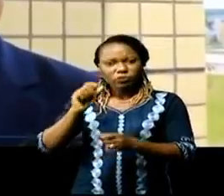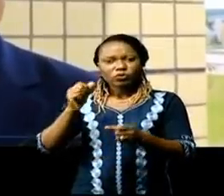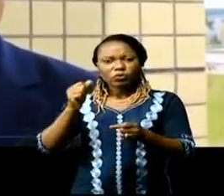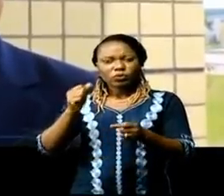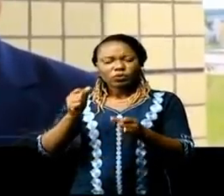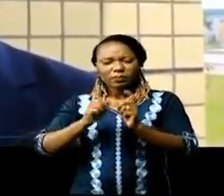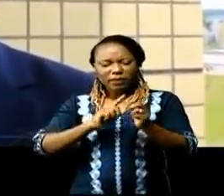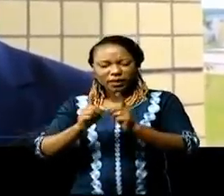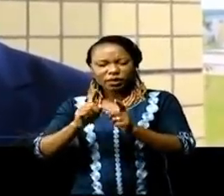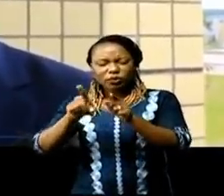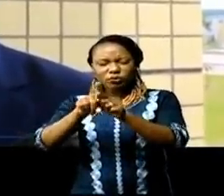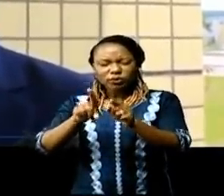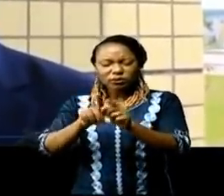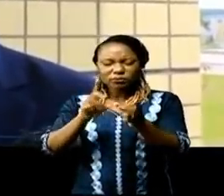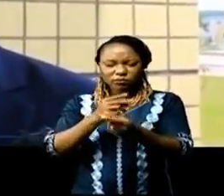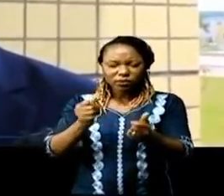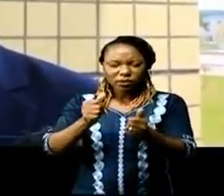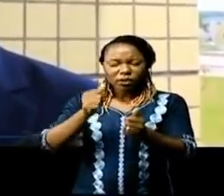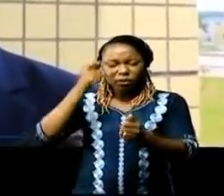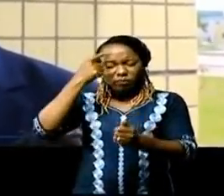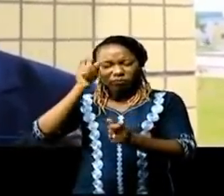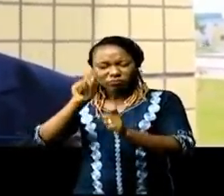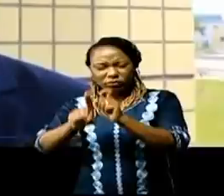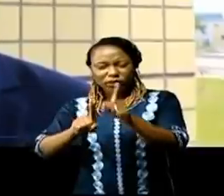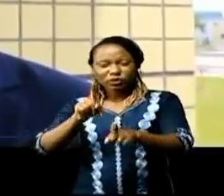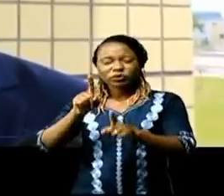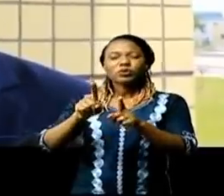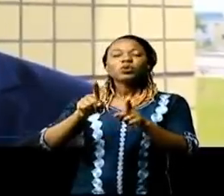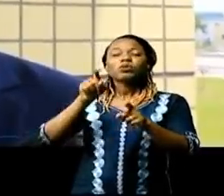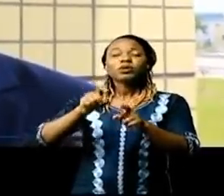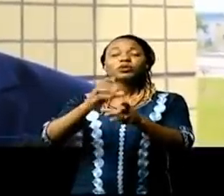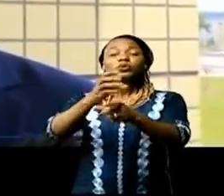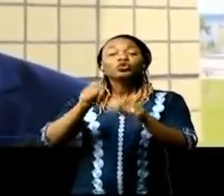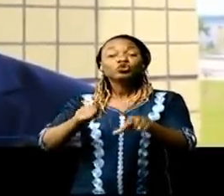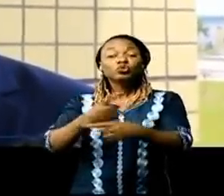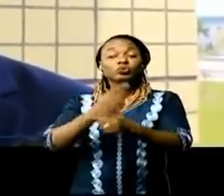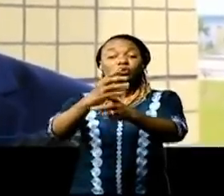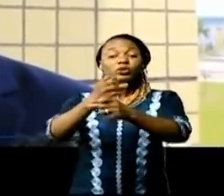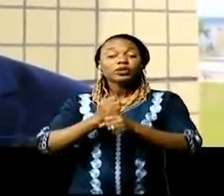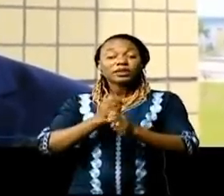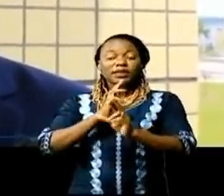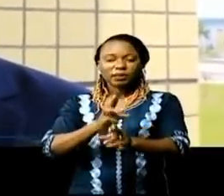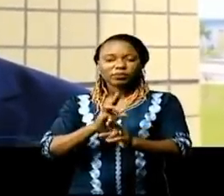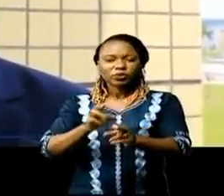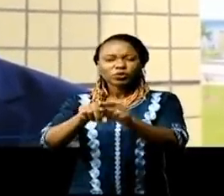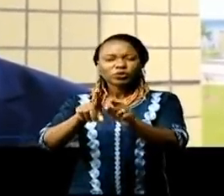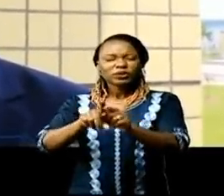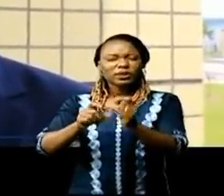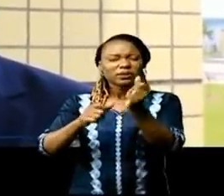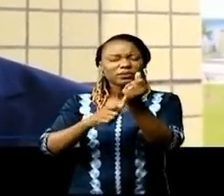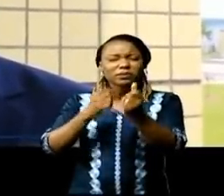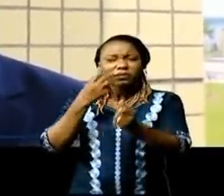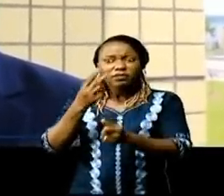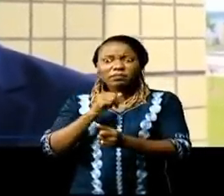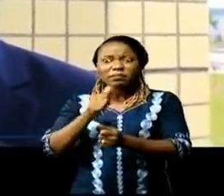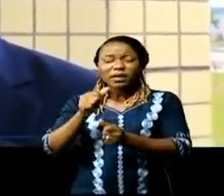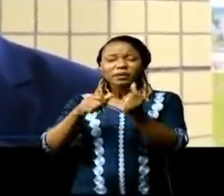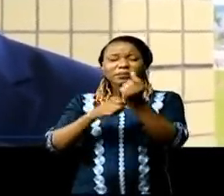profond. Ceux qui pouvaient poser des questions ont eu des réponses. Et je n'ai pas vu quelqu'un qui est sorti dans